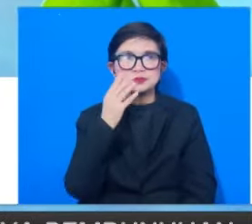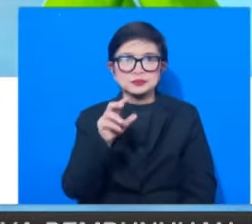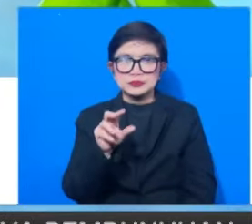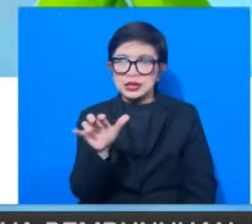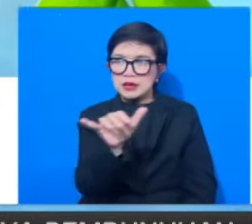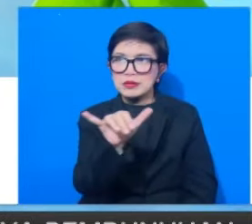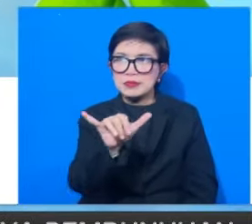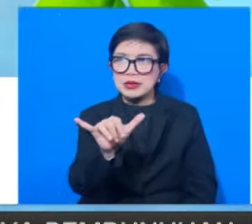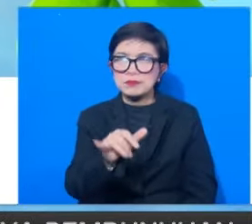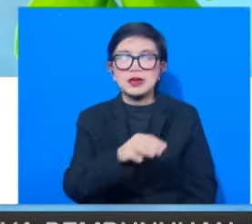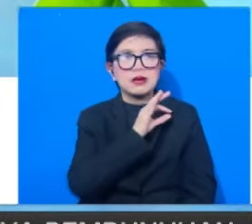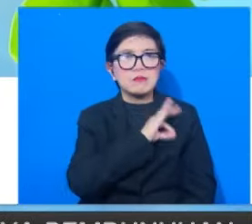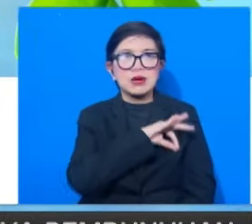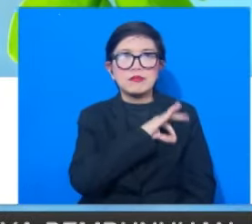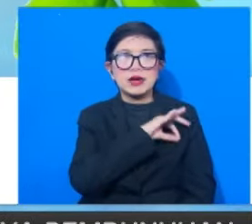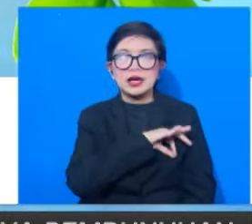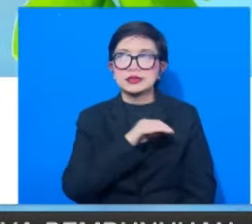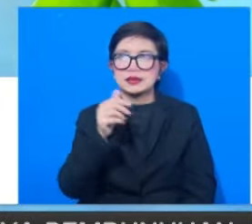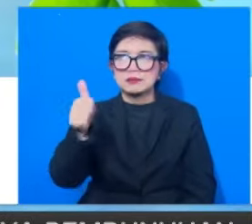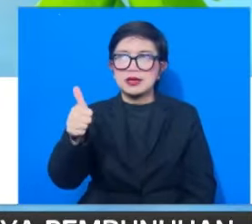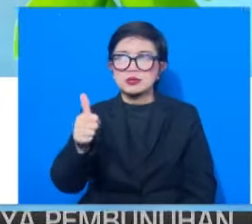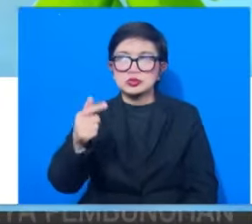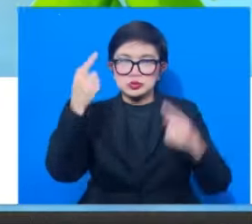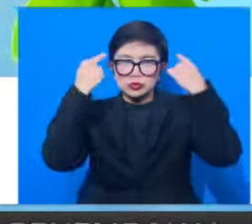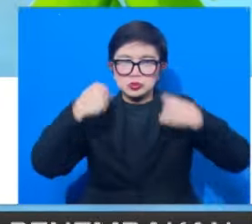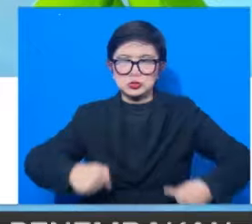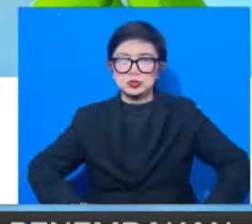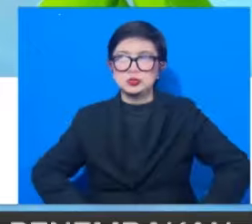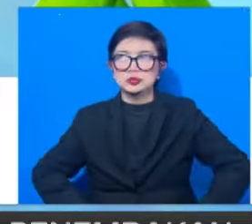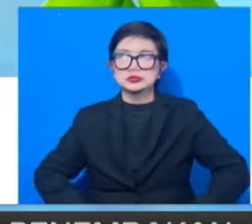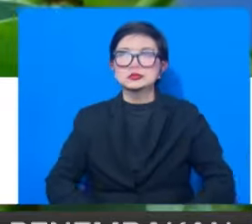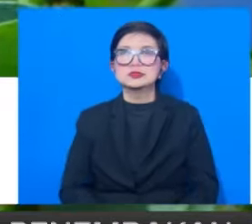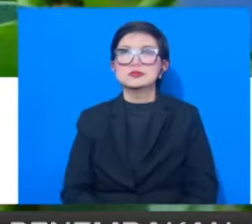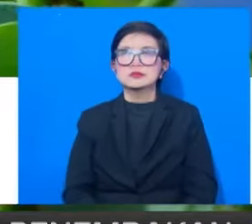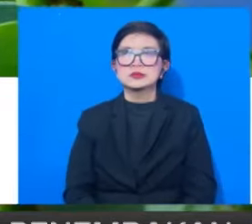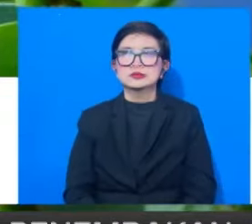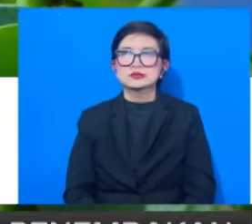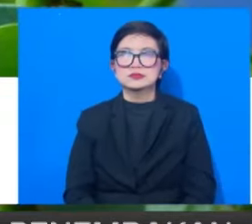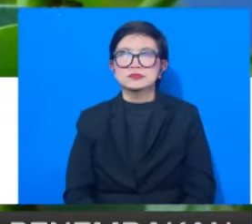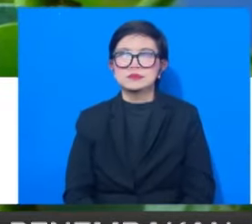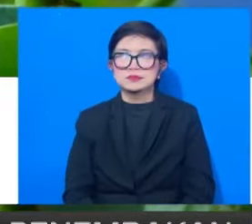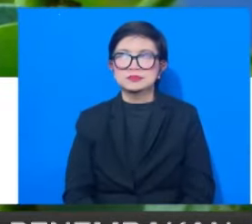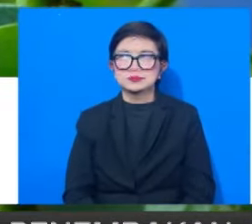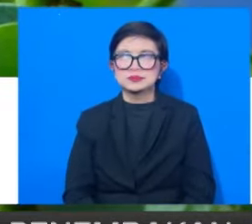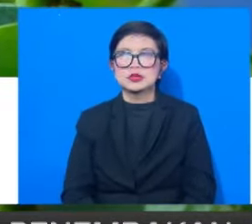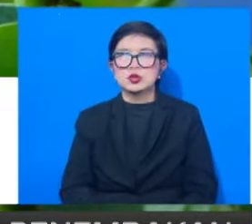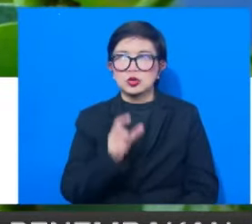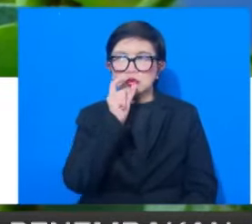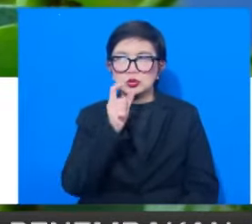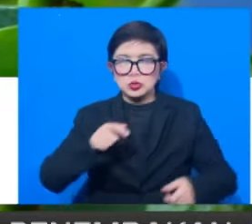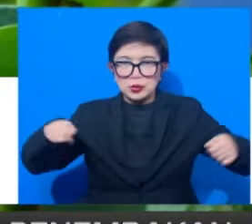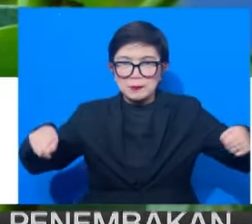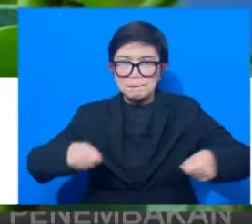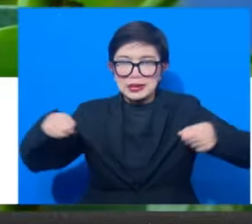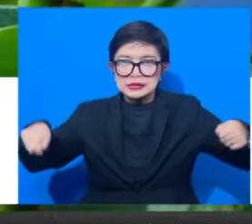memiliki banyak manfaat yang dipercaya baik untuk tubuh dan sudah lama dikonsumsi masyarakat. Mulai sebagai bahan masakan, obat